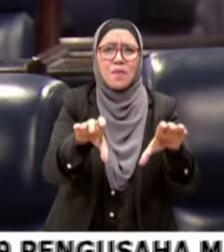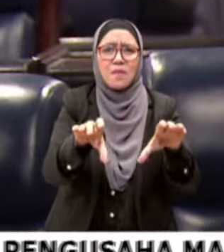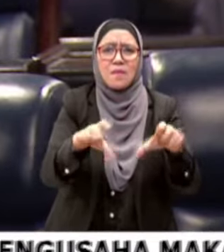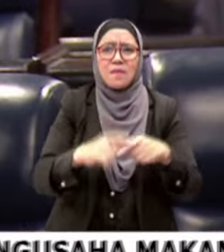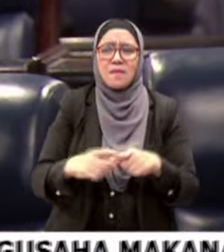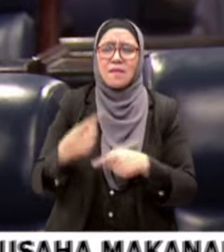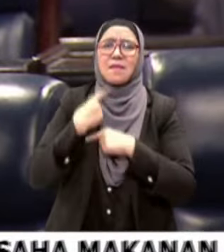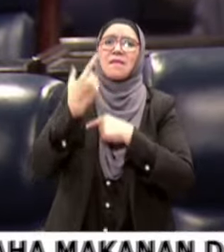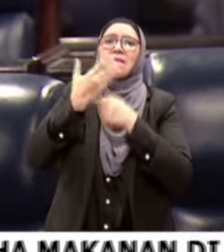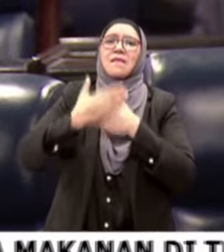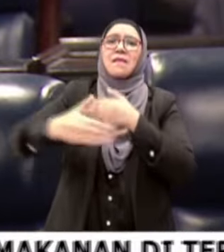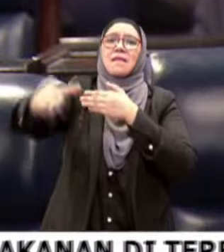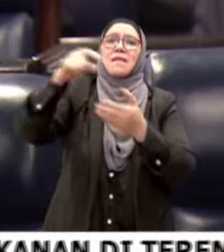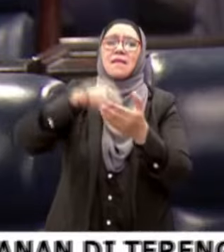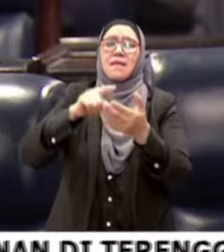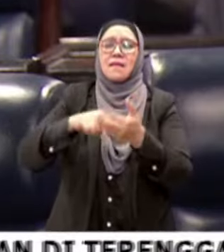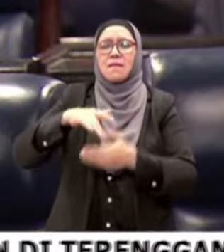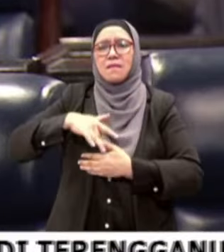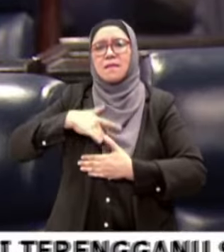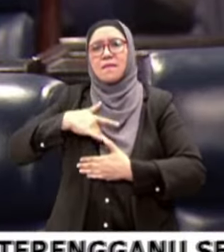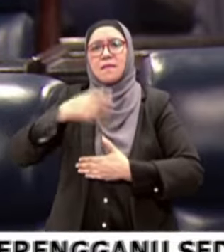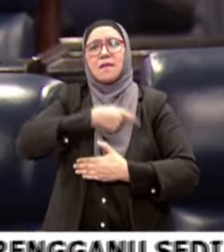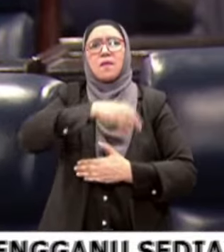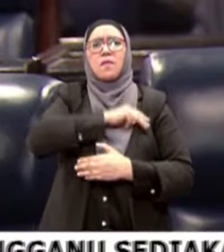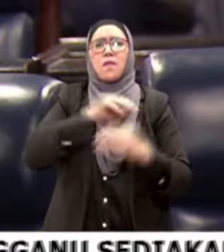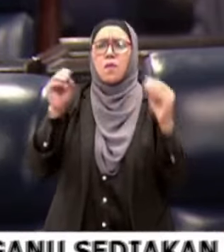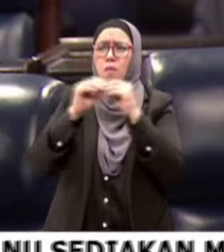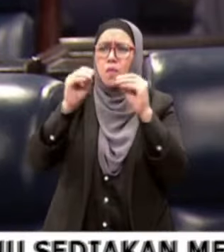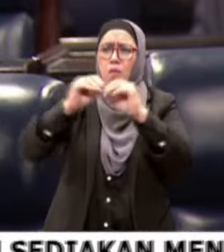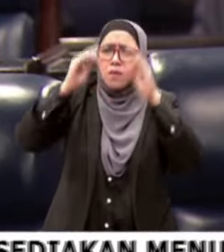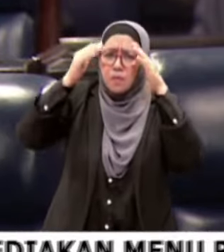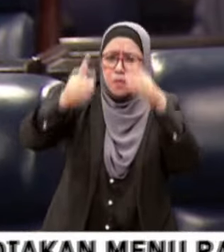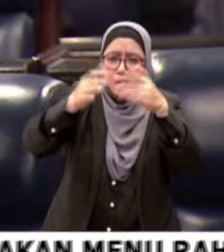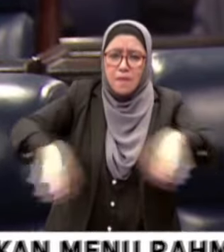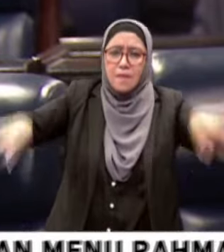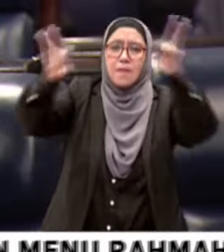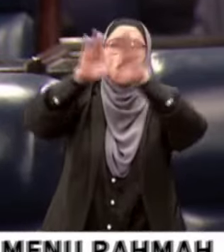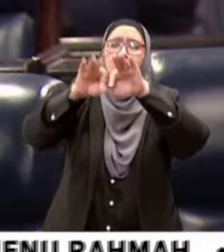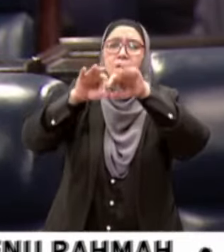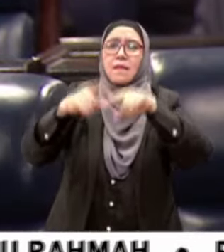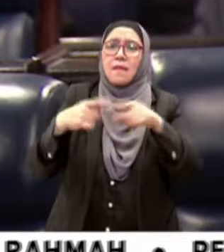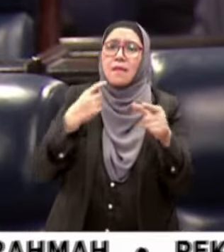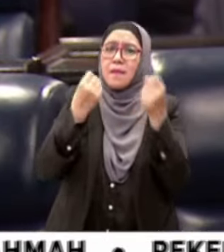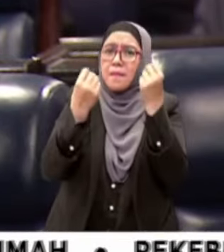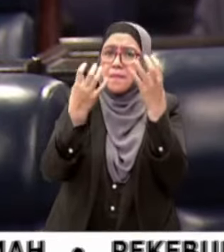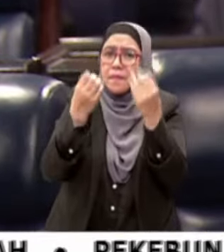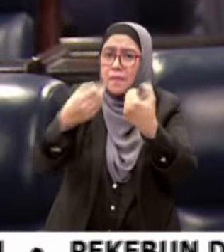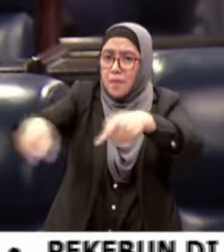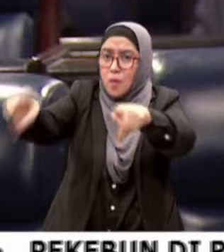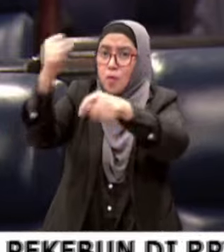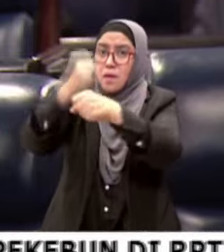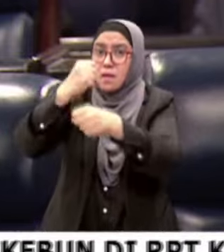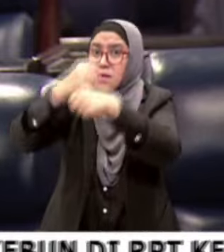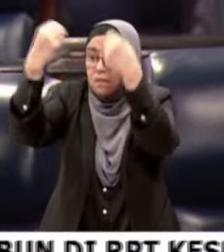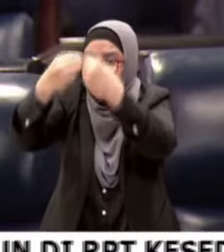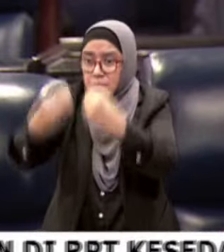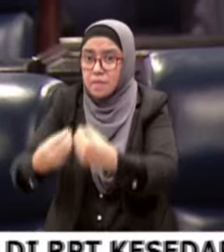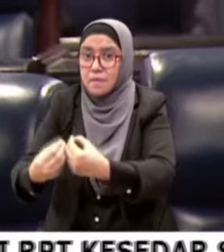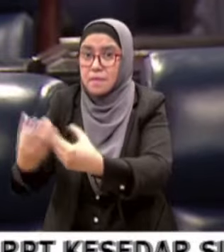selepas ini Kementerian akan lebih mementingkan berapa pekerjaan di cipta berapa